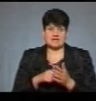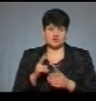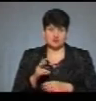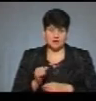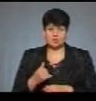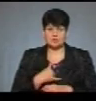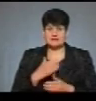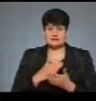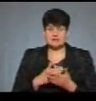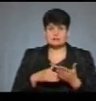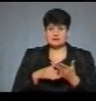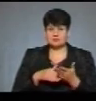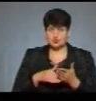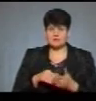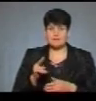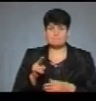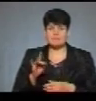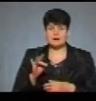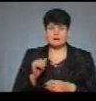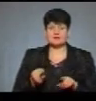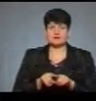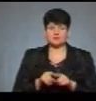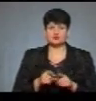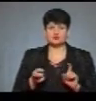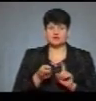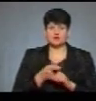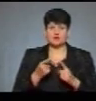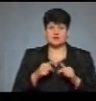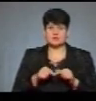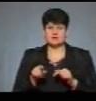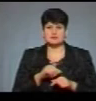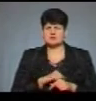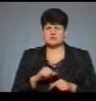нас є спонсори-партнери, які також долучаються до організації. Одним з